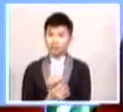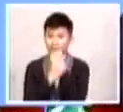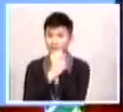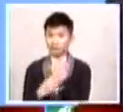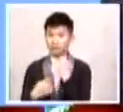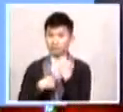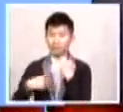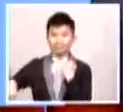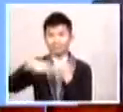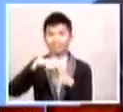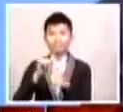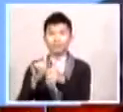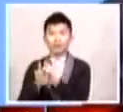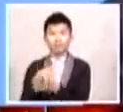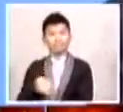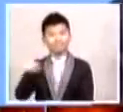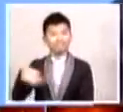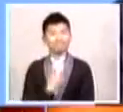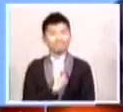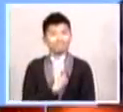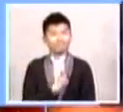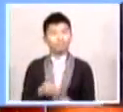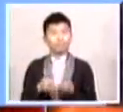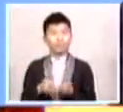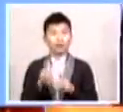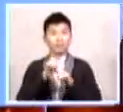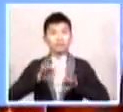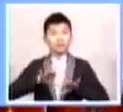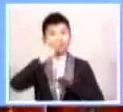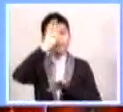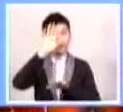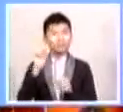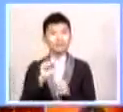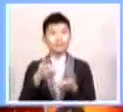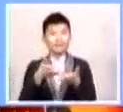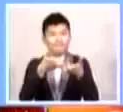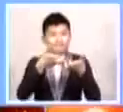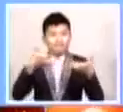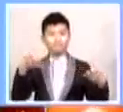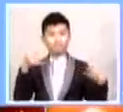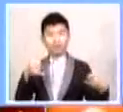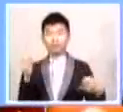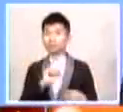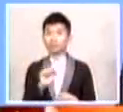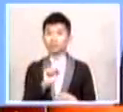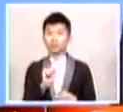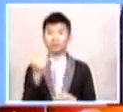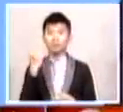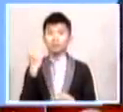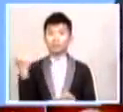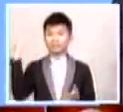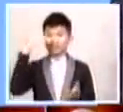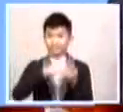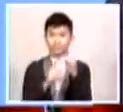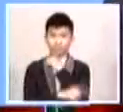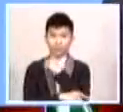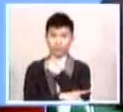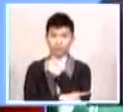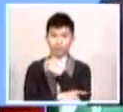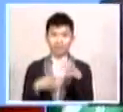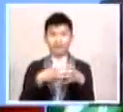一定要念，因为民进党未使阁陷入分边对抗。不然最后的胜出者怎